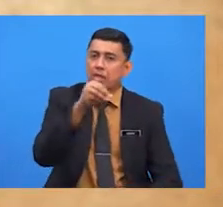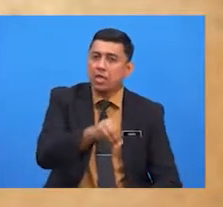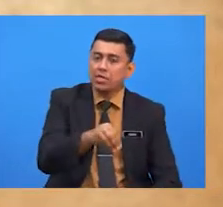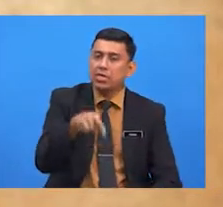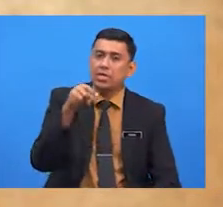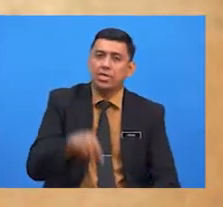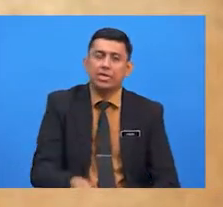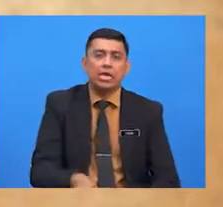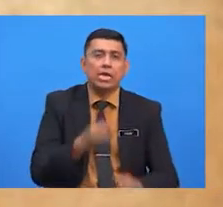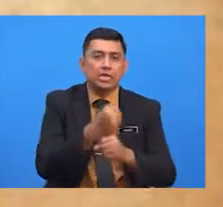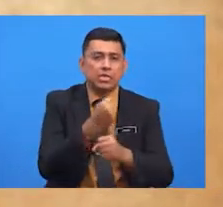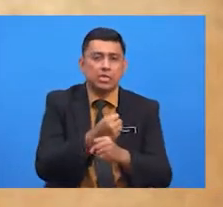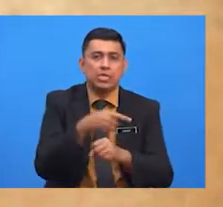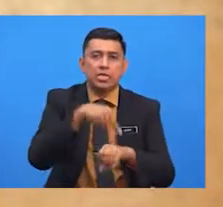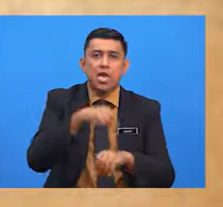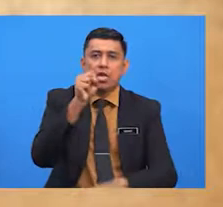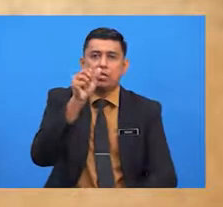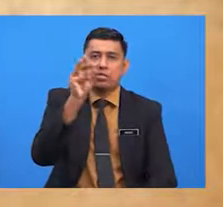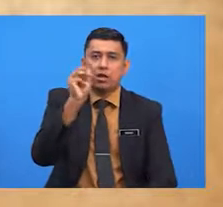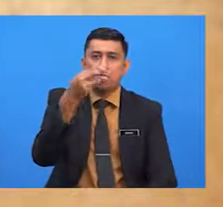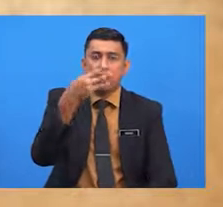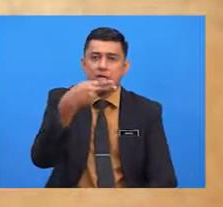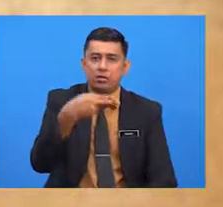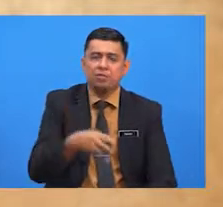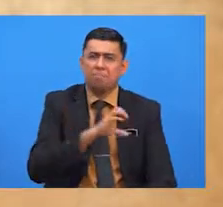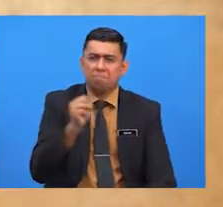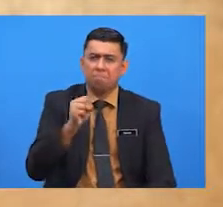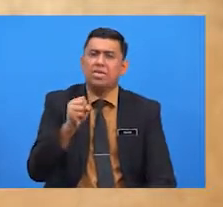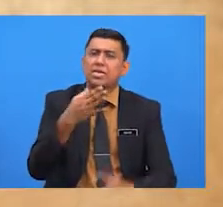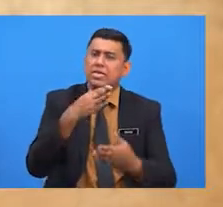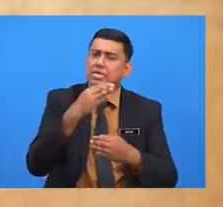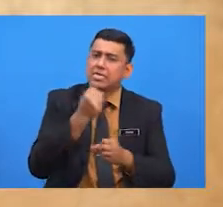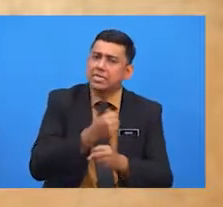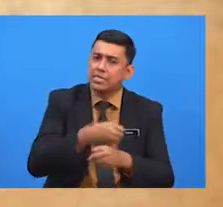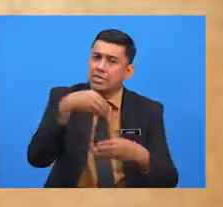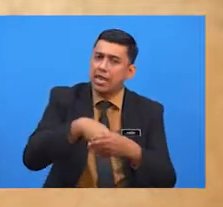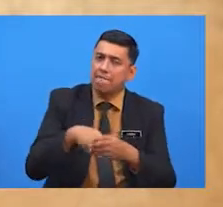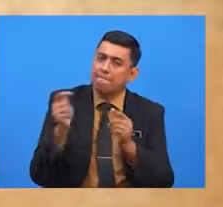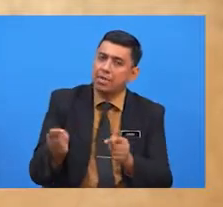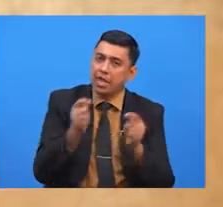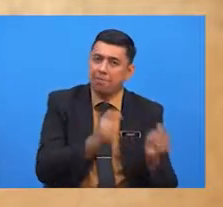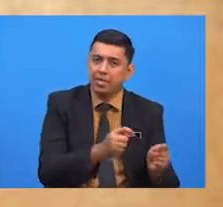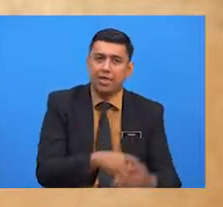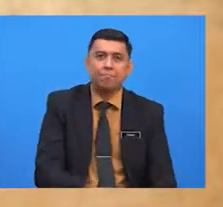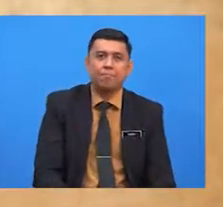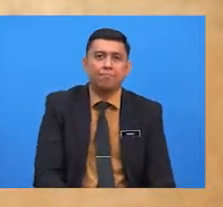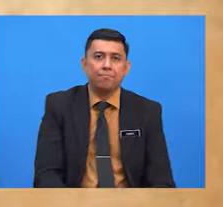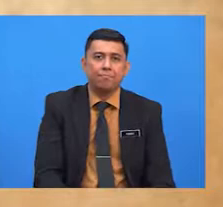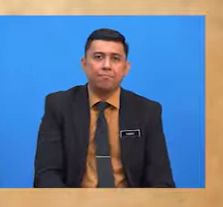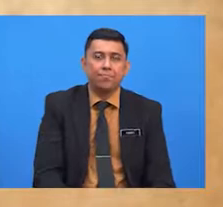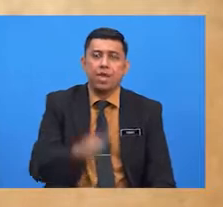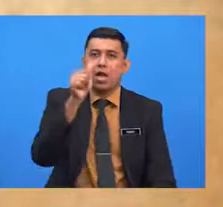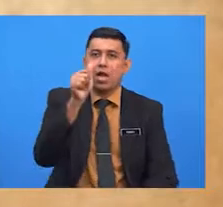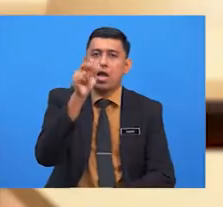sawah dan bekerja dalam bidang pentadbiran. Terdapat juga artisan yang